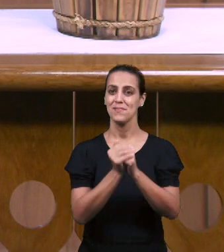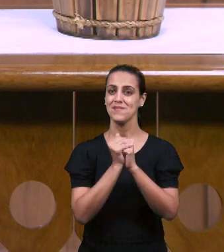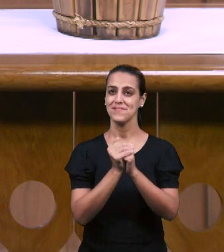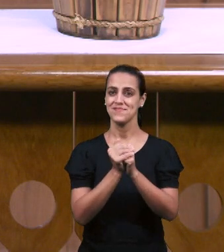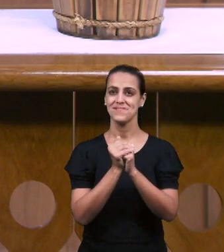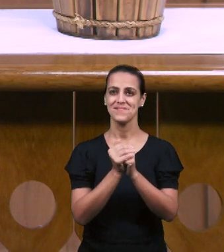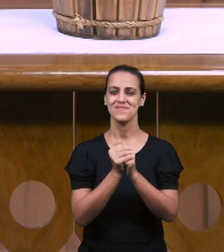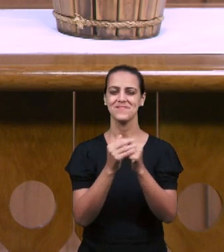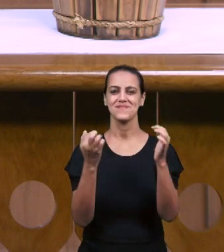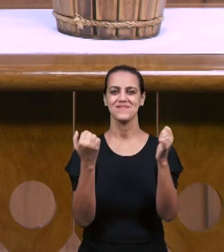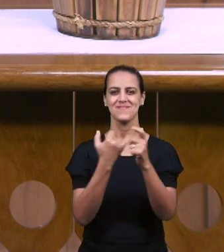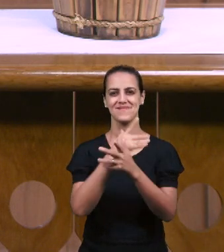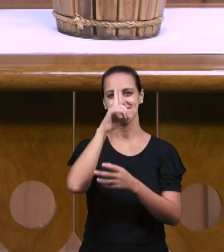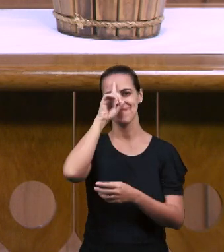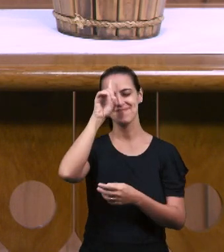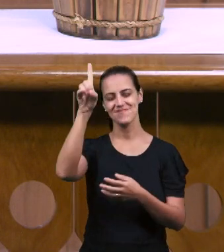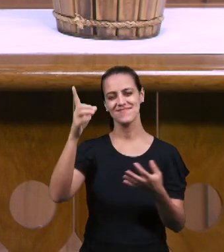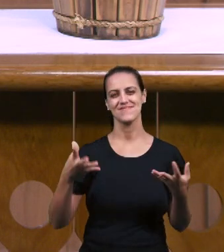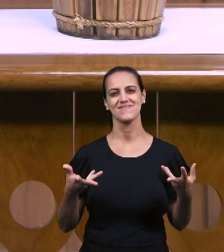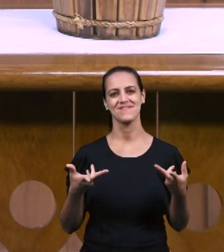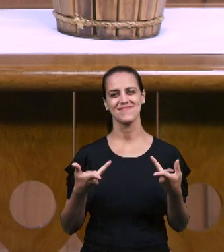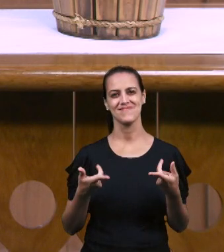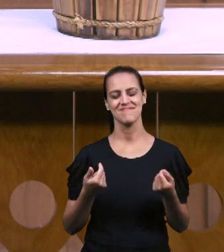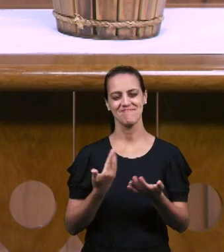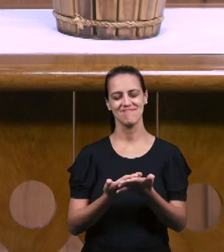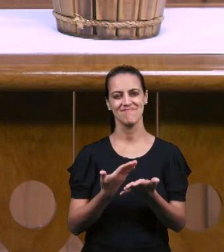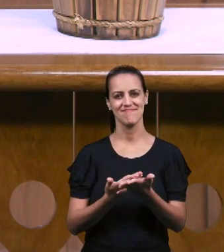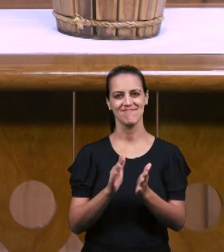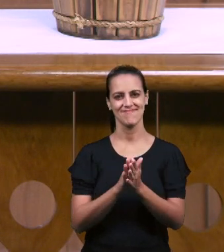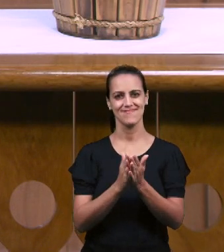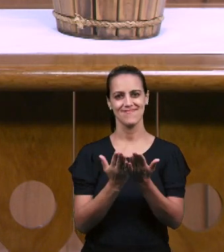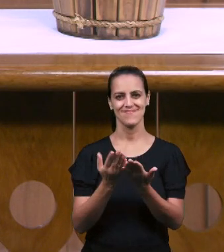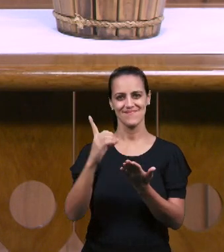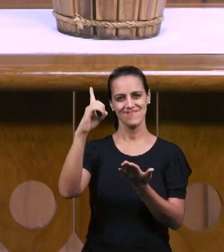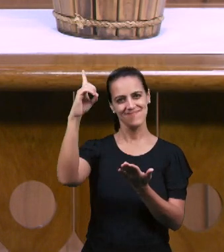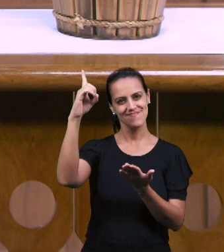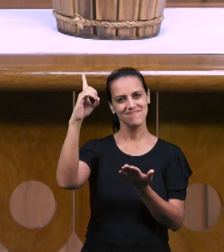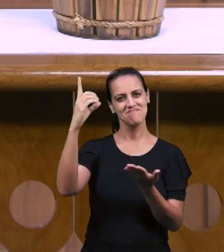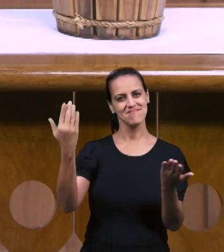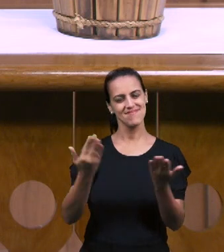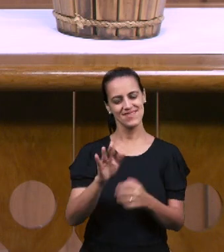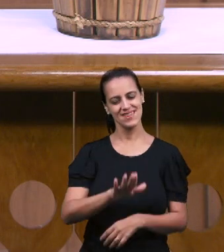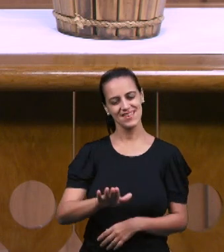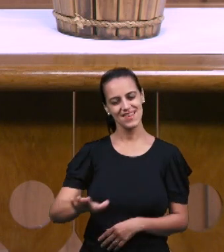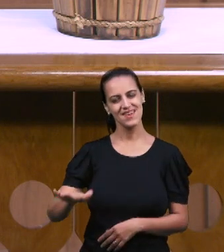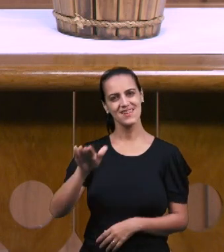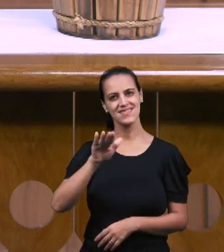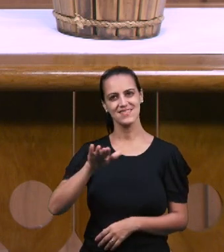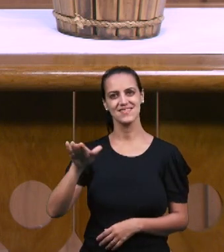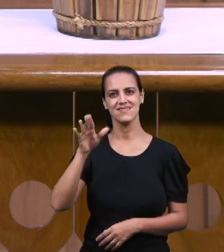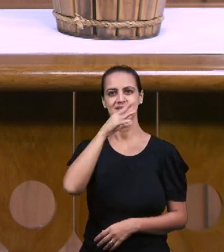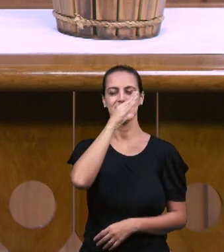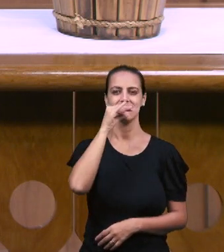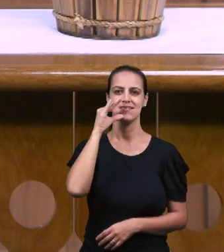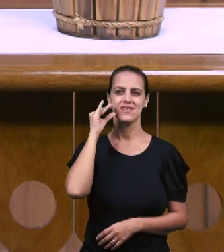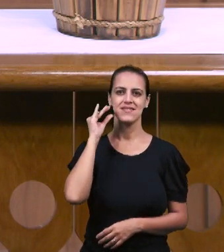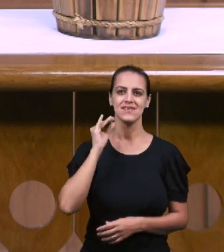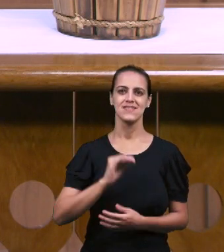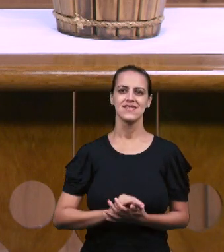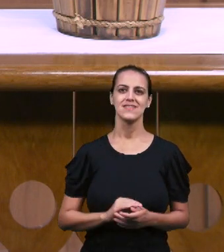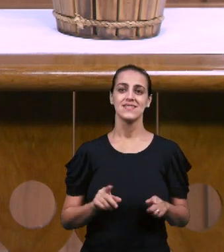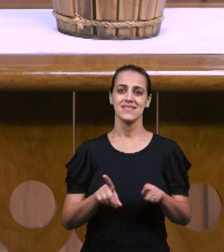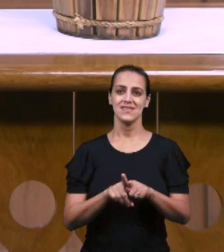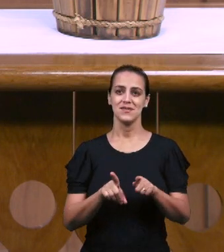Amen. Gloire à Dieu. Quelle merveille l'étude de la parole du Seigneur pour nos enfants intermédiaires et adolescents. Et cette